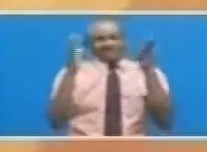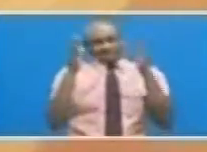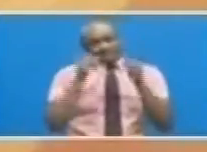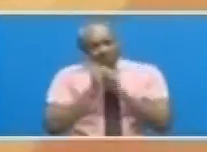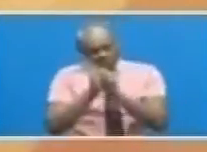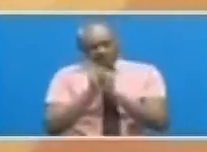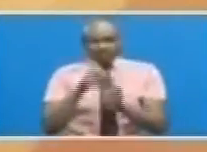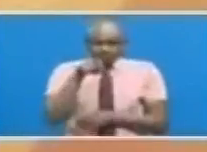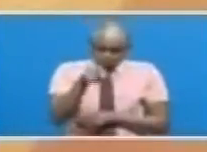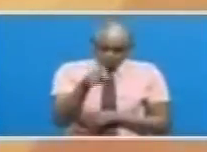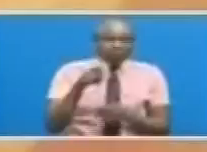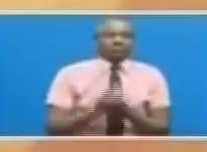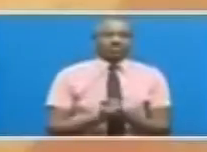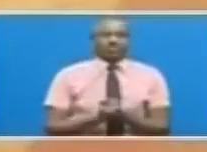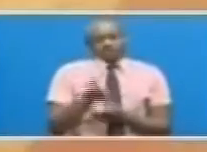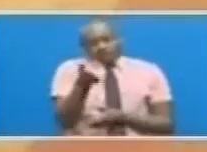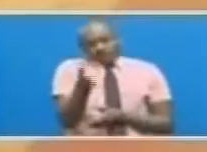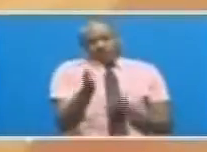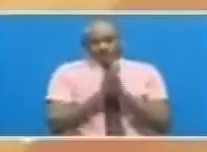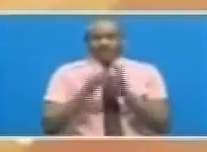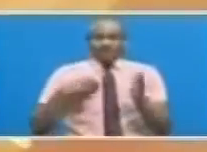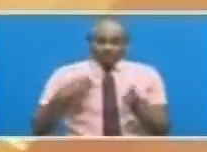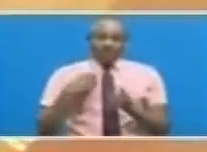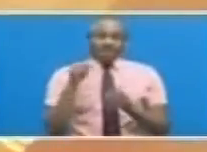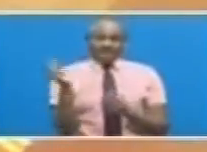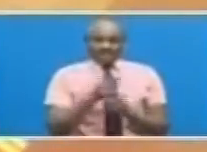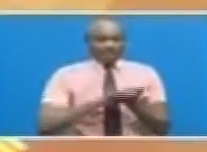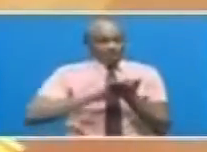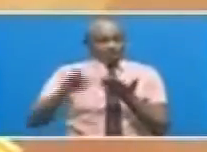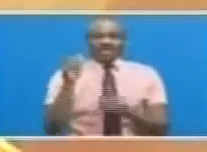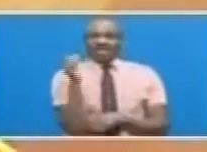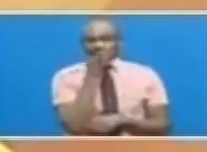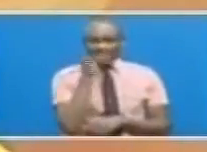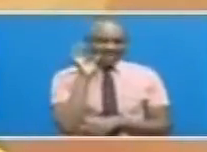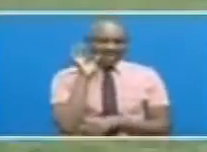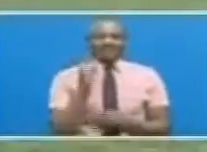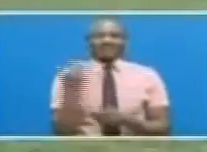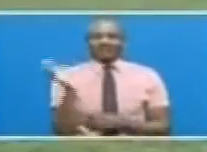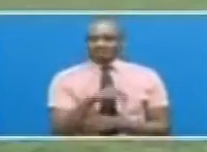Eid al-Fitr ambayo hufanyika kama ishara ya kukamilika kwa mwezi mtukufu wa Ramadhani.